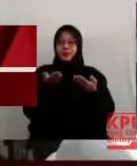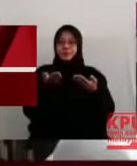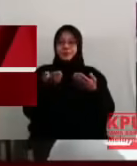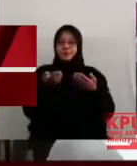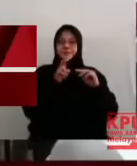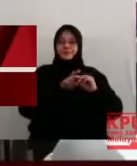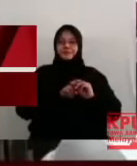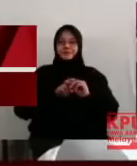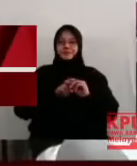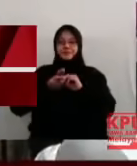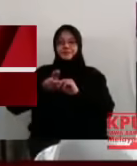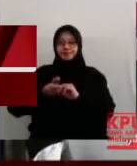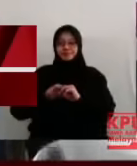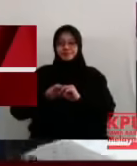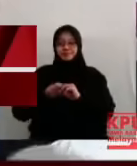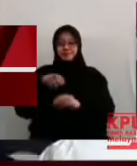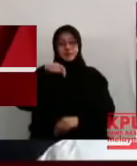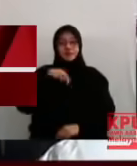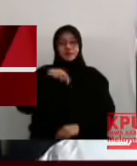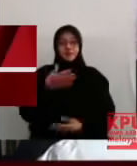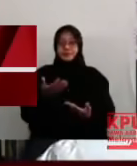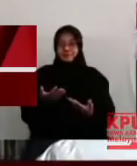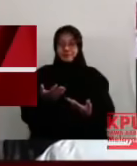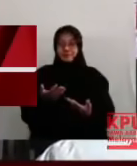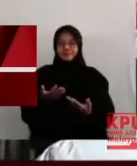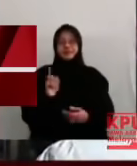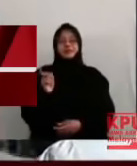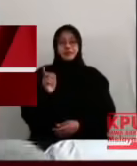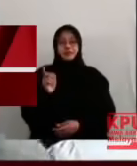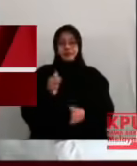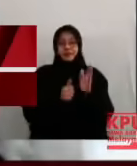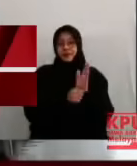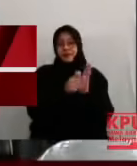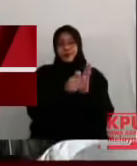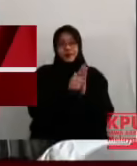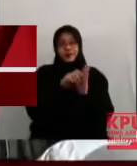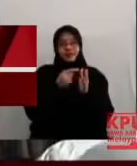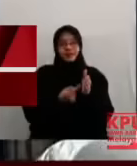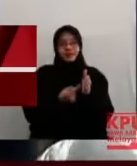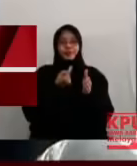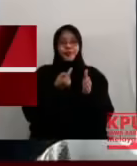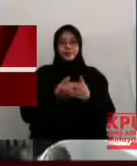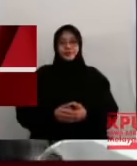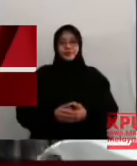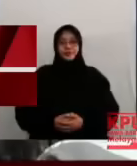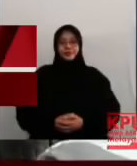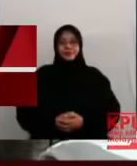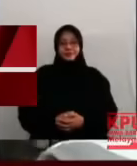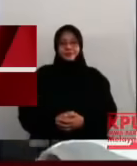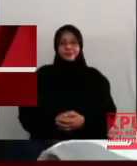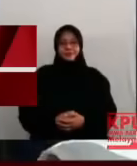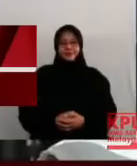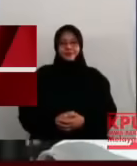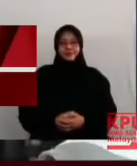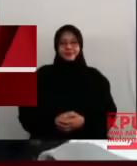mendapat dukungan dari 14 partai politik untuk maju pada Pilkada Jawa Barat 2024 partai politik tersebut